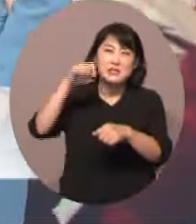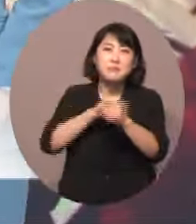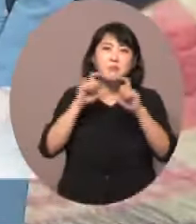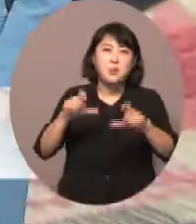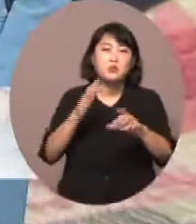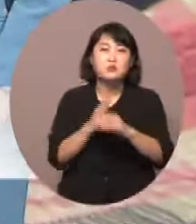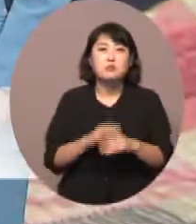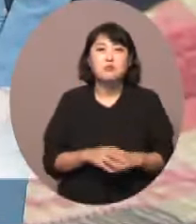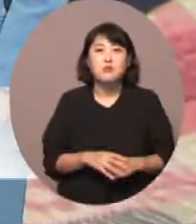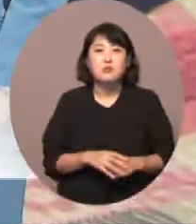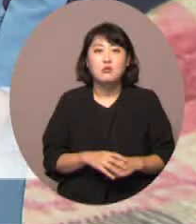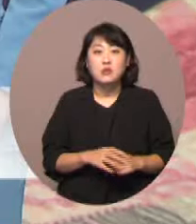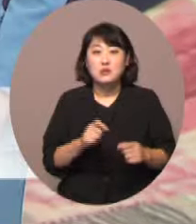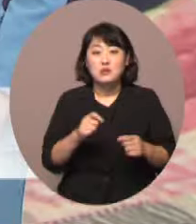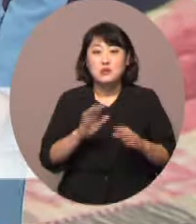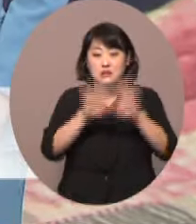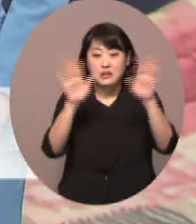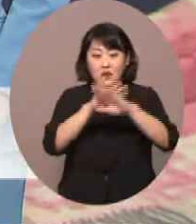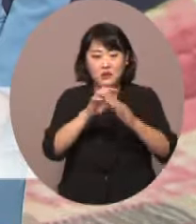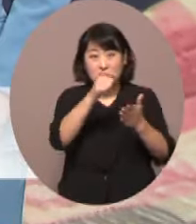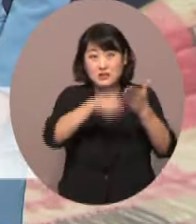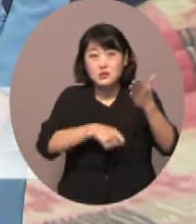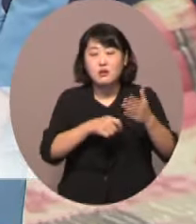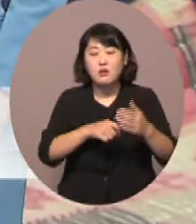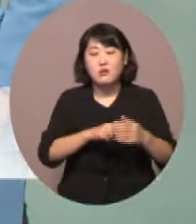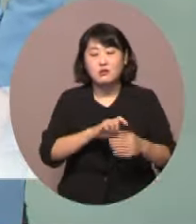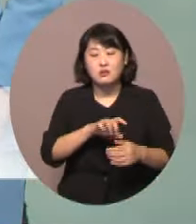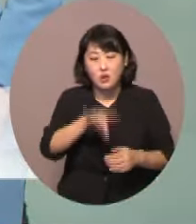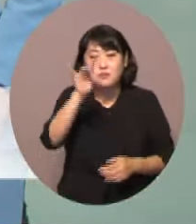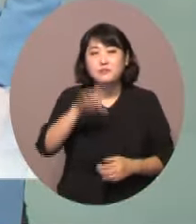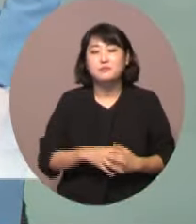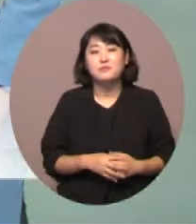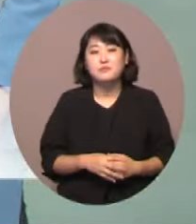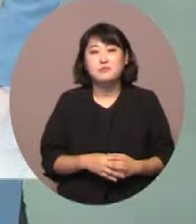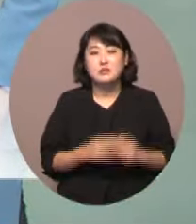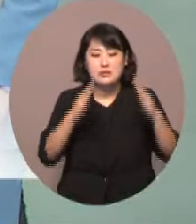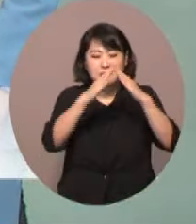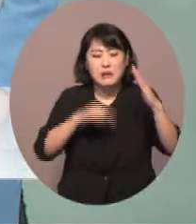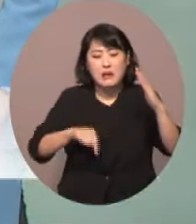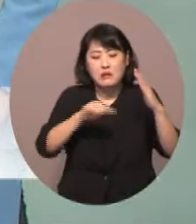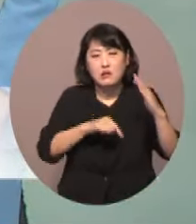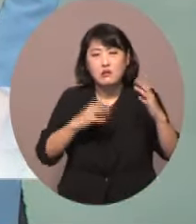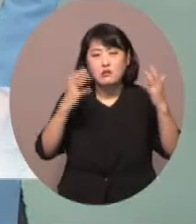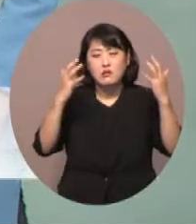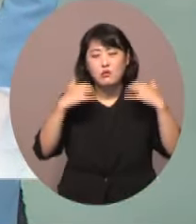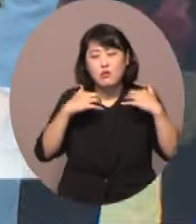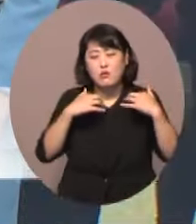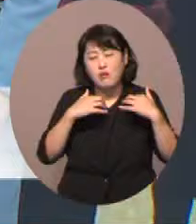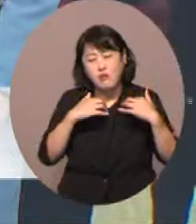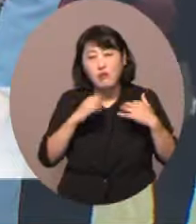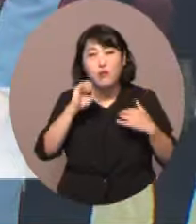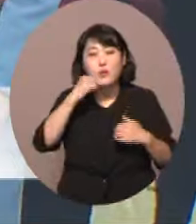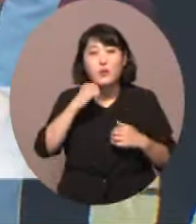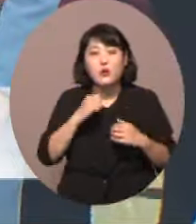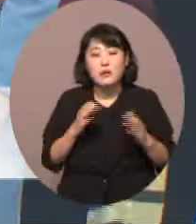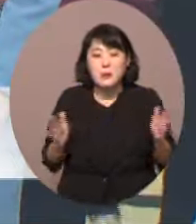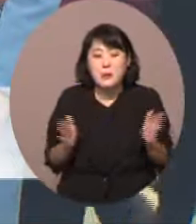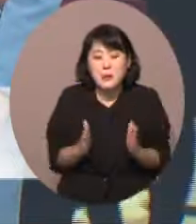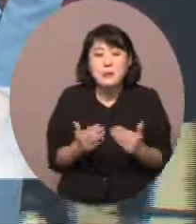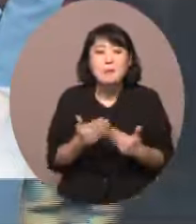이래 이렇게 긴 더위는 처음입니다. 집에서도 더위를 피할 수 없는 쪽방촌 주민들의 삶은 날이